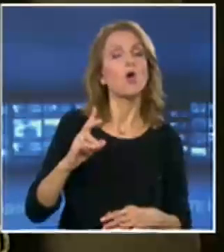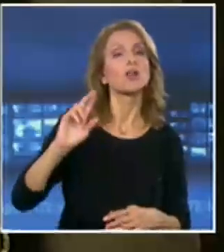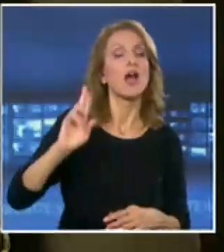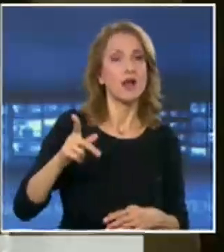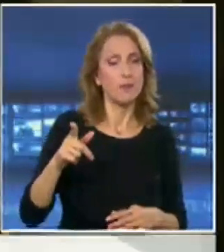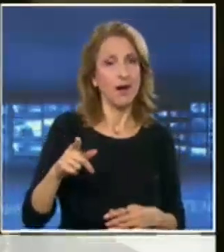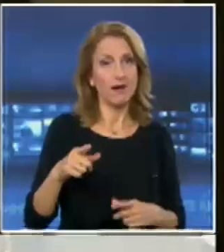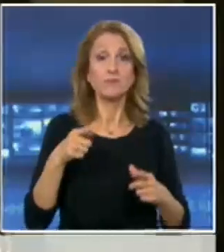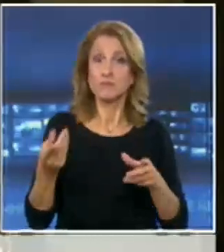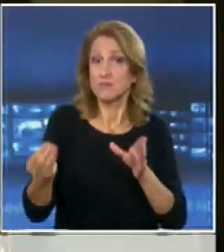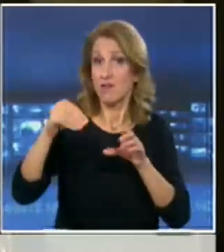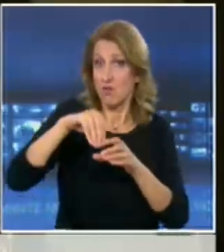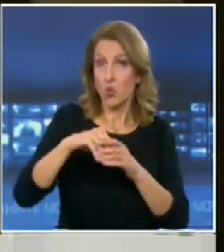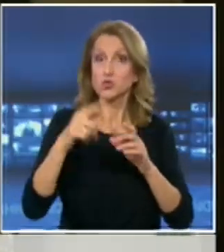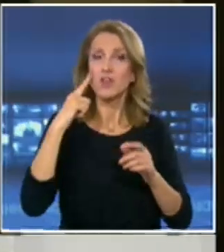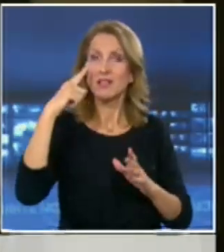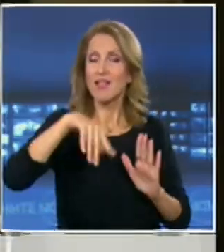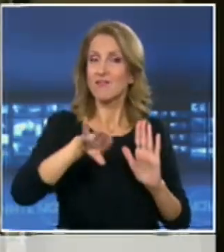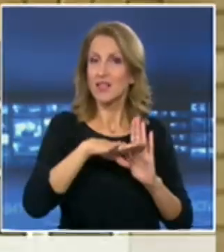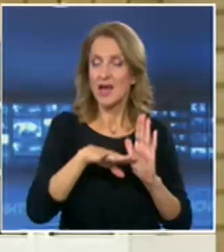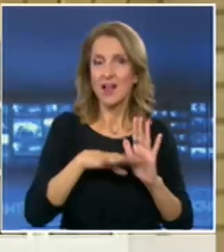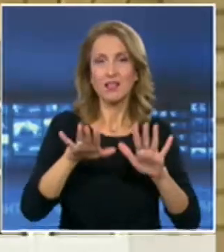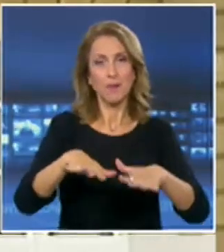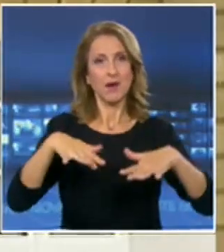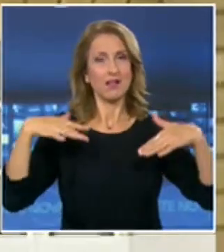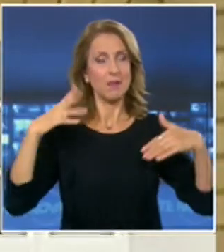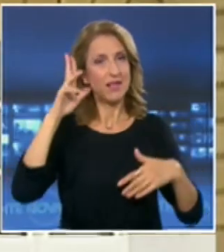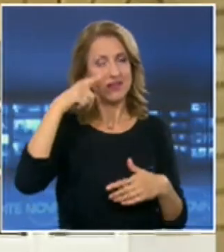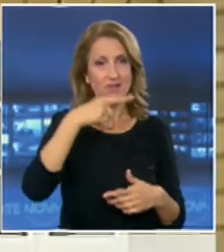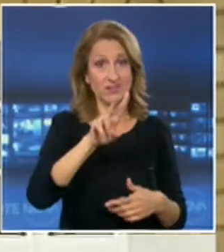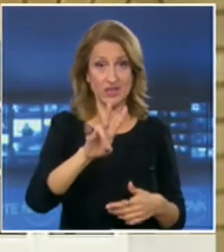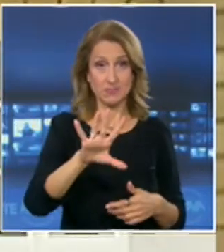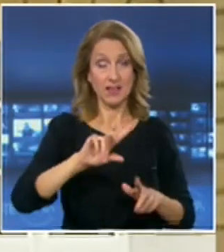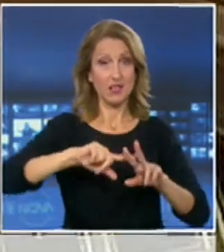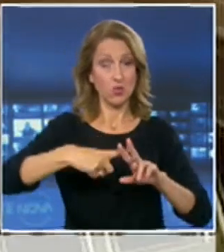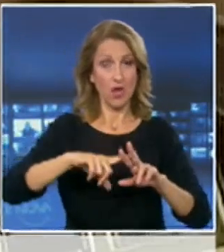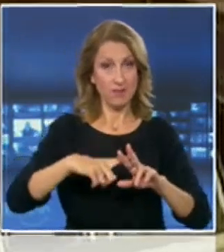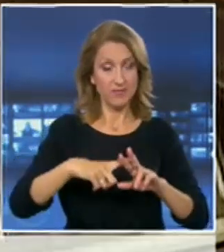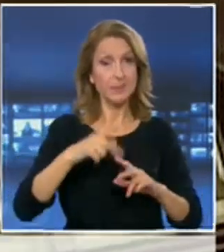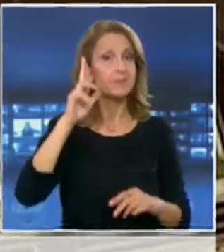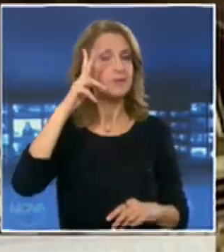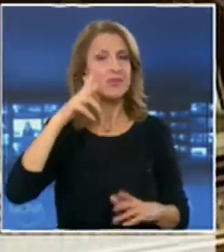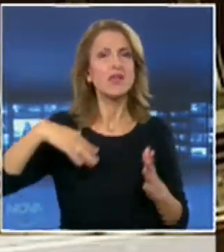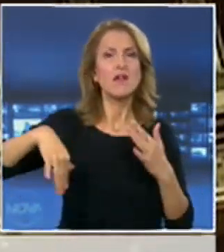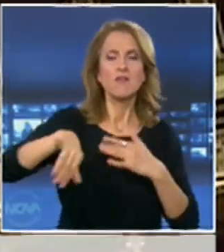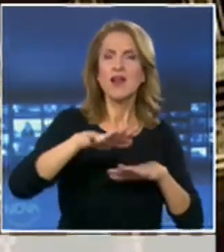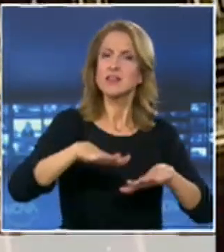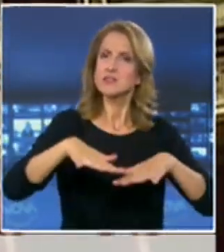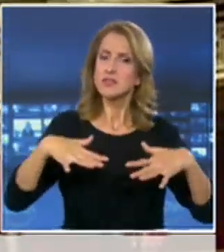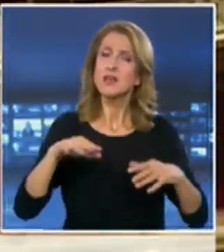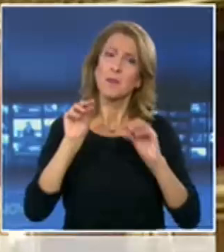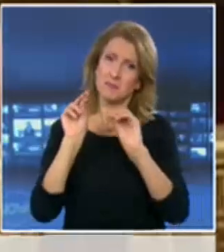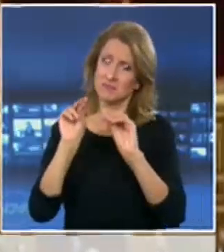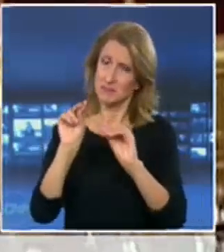включен в дневния ред на Горната камера на парламента за 25 ноември. Резолюциите на Френския сенат с препоръчителен характер